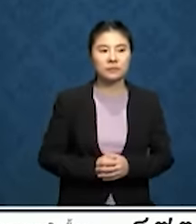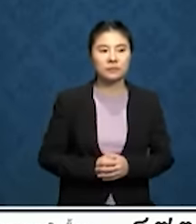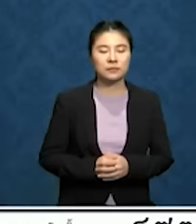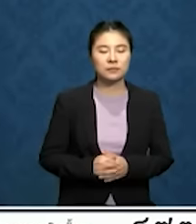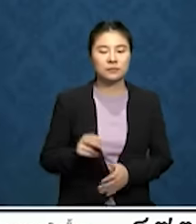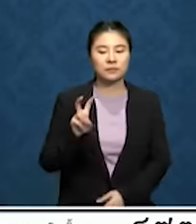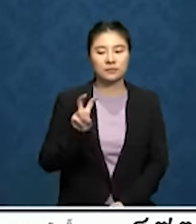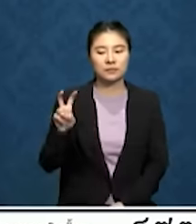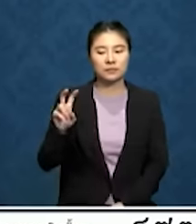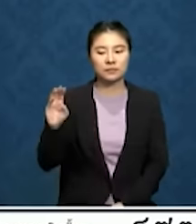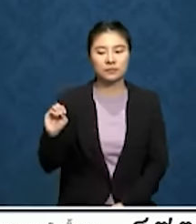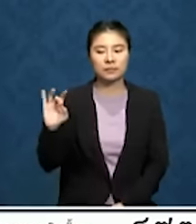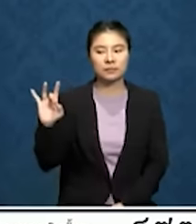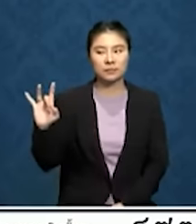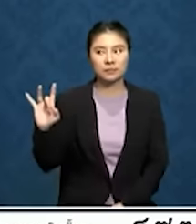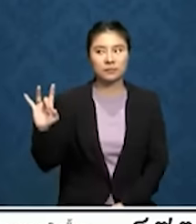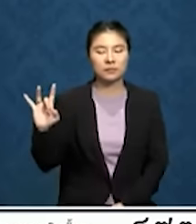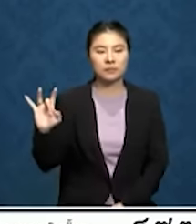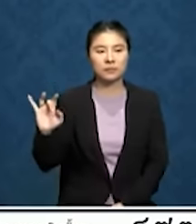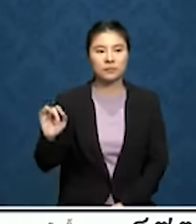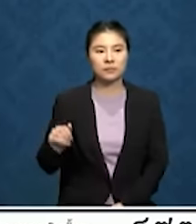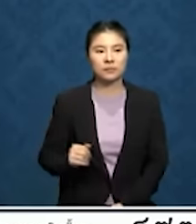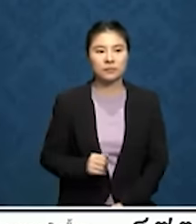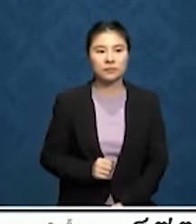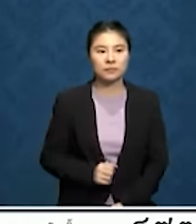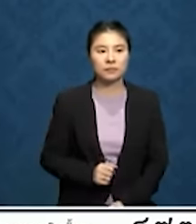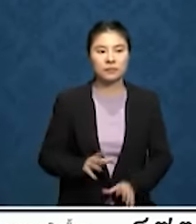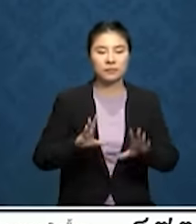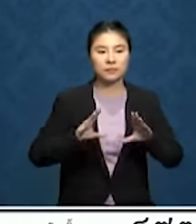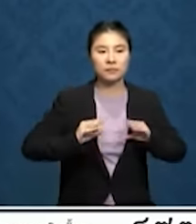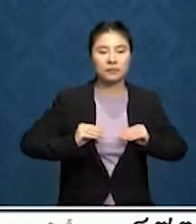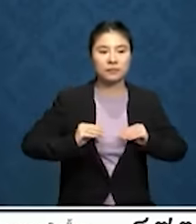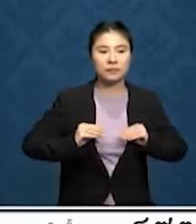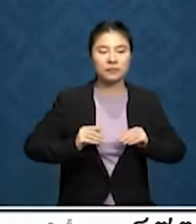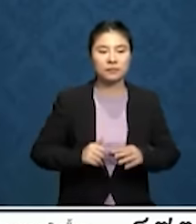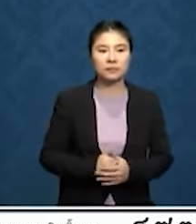248นางพิชรัตน์เลาหะพงชนะ เห็นชอบค่ะ